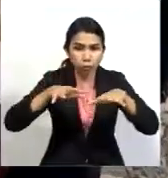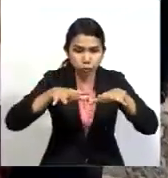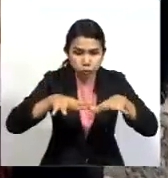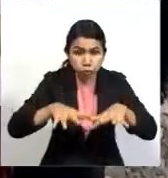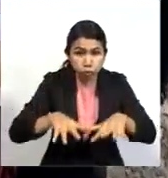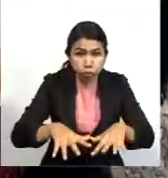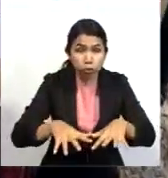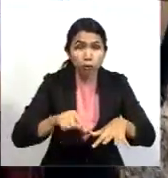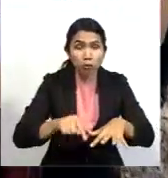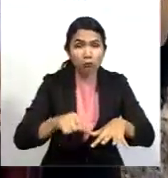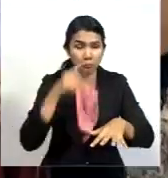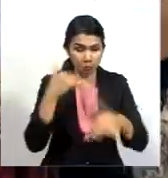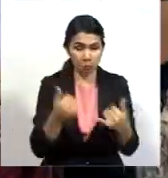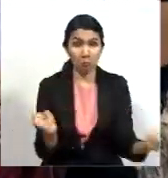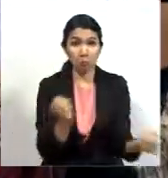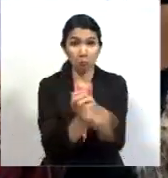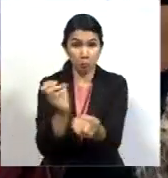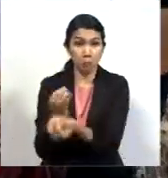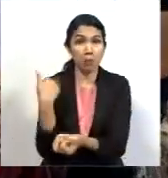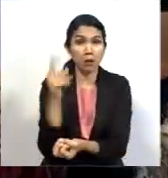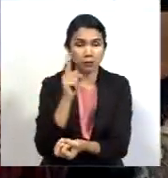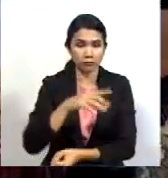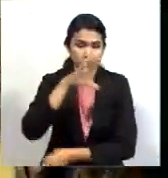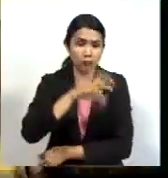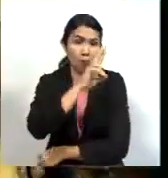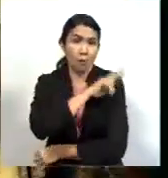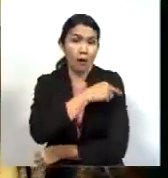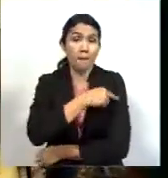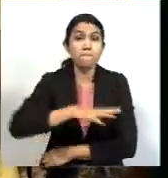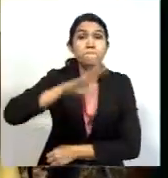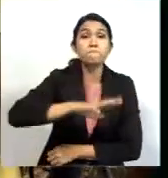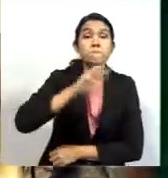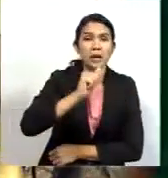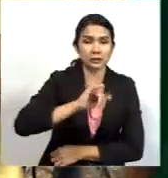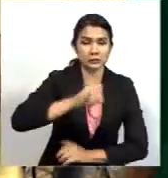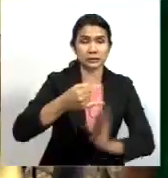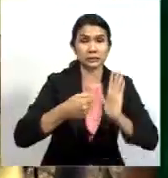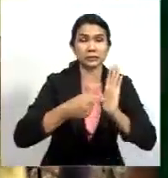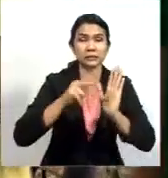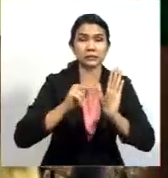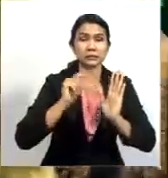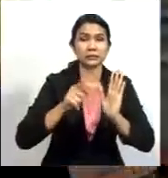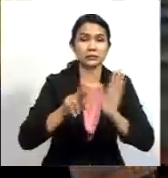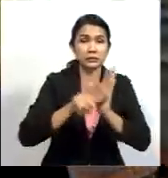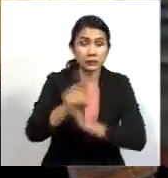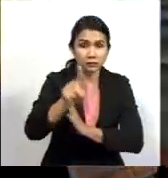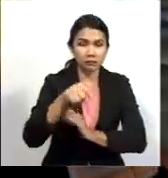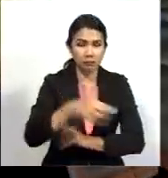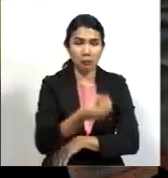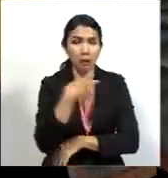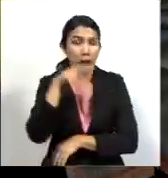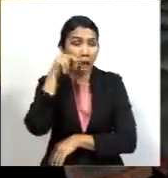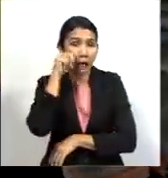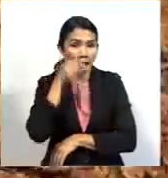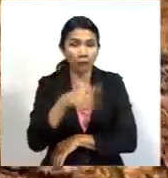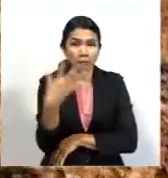นี้ที่เริ่มจะได้รับผลกระทบหนักๆเนี่ยก็คือโรงพยาบาลเมืองจันทน์นะคะบอกว่าเหลือน้ำใช้ได้อีกเพียง1เดือนเท่านั้นและหนองน้